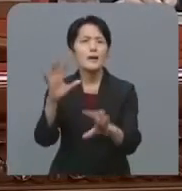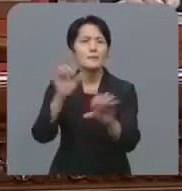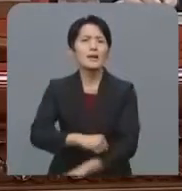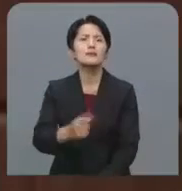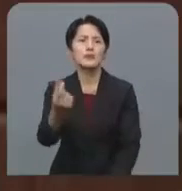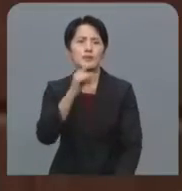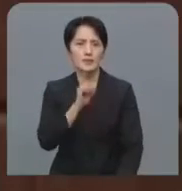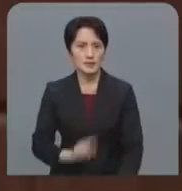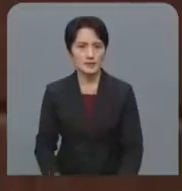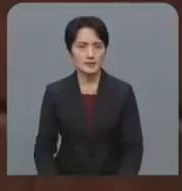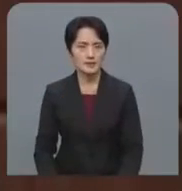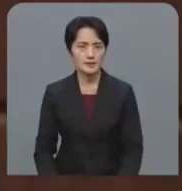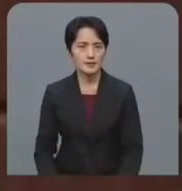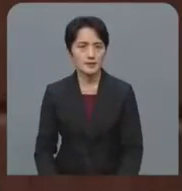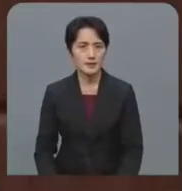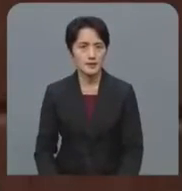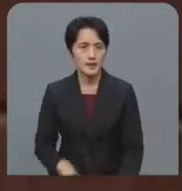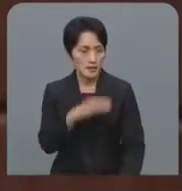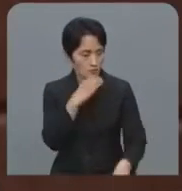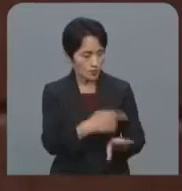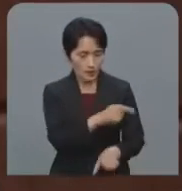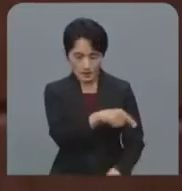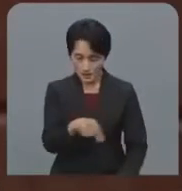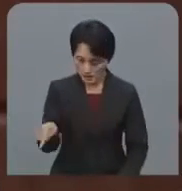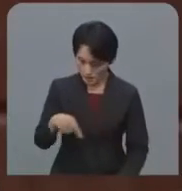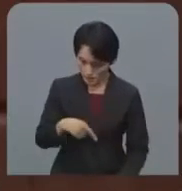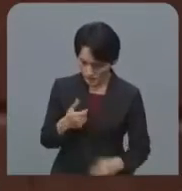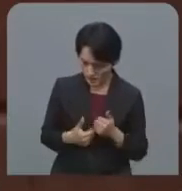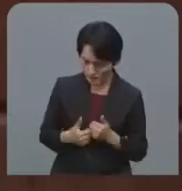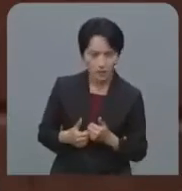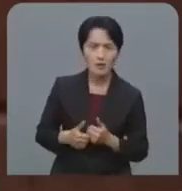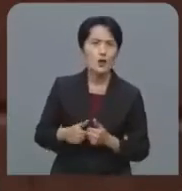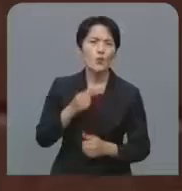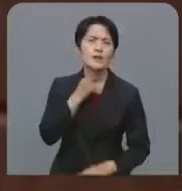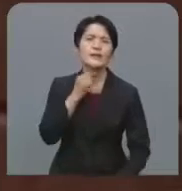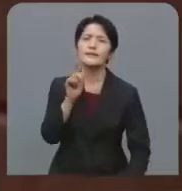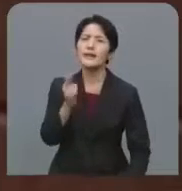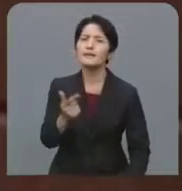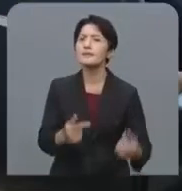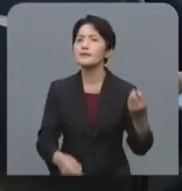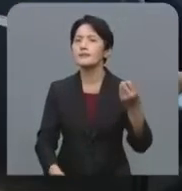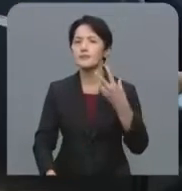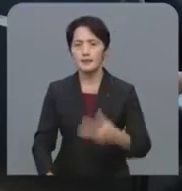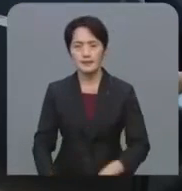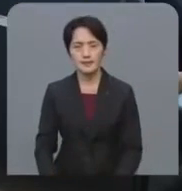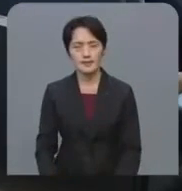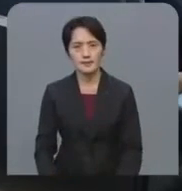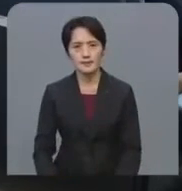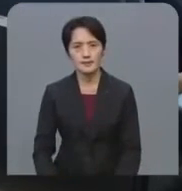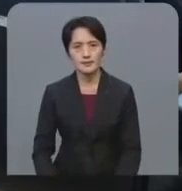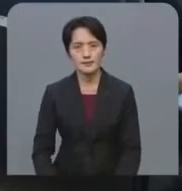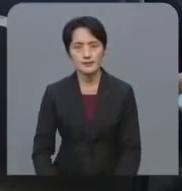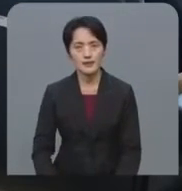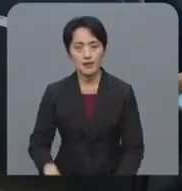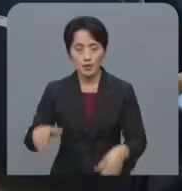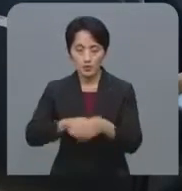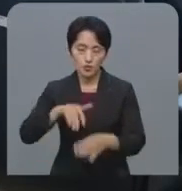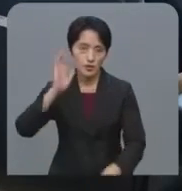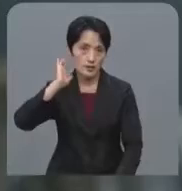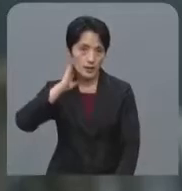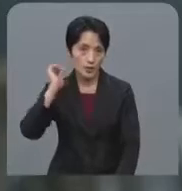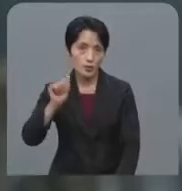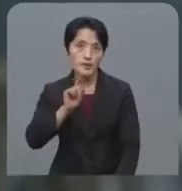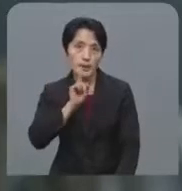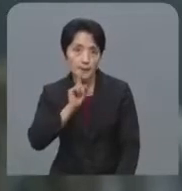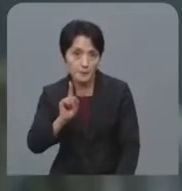不当措辞属实，那么对于一国总统来说可谓愚昧至极。金宇正谴责称，若文在寅加